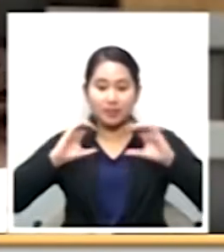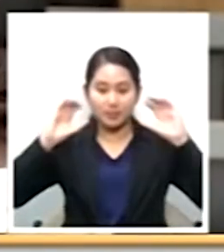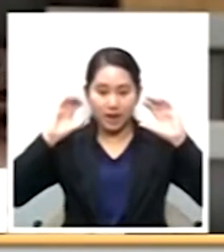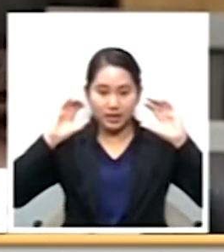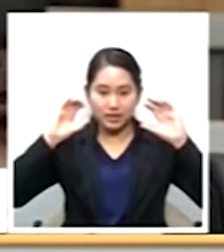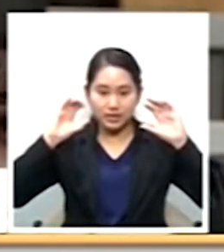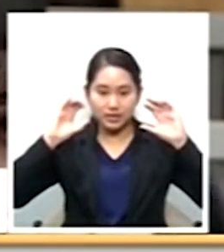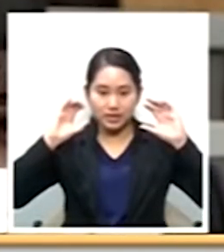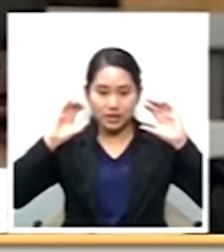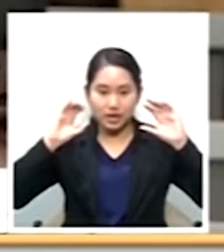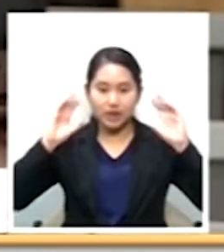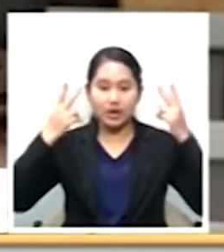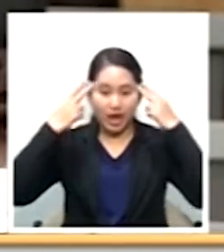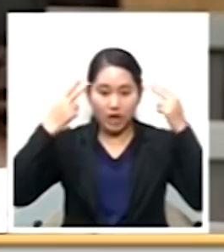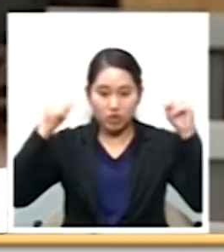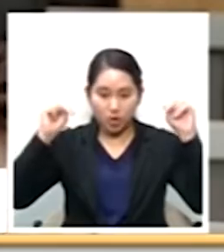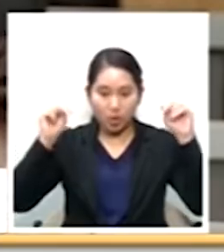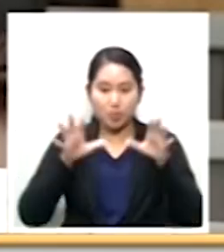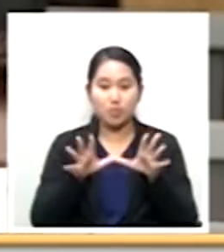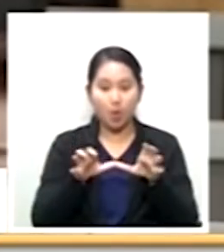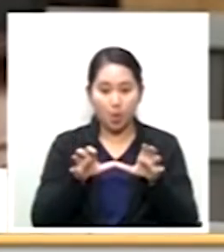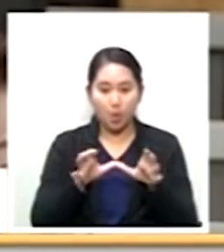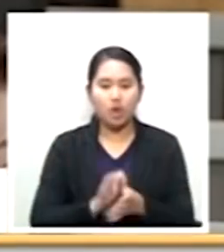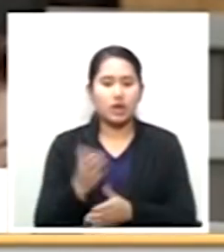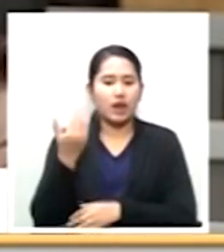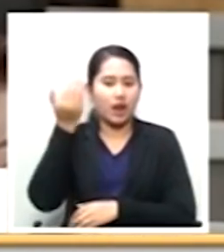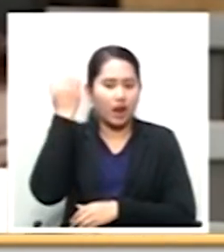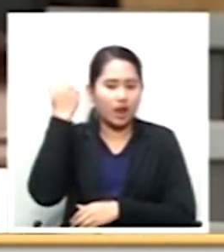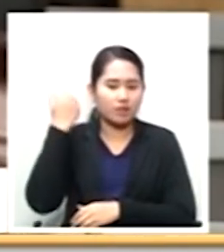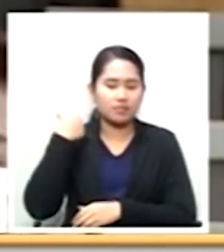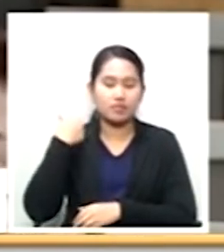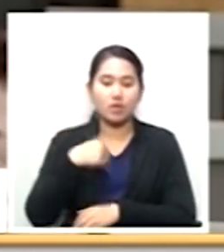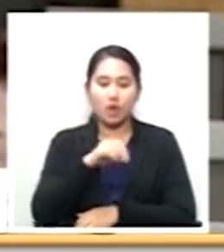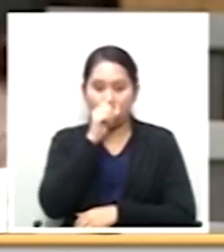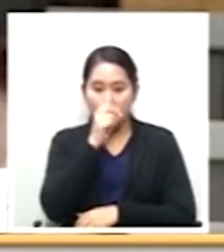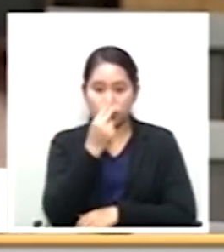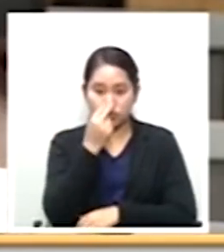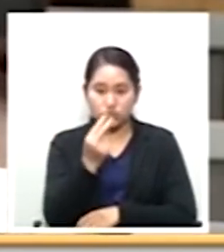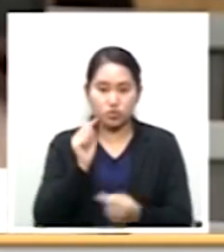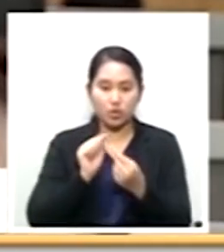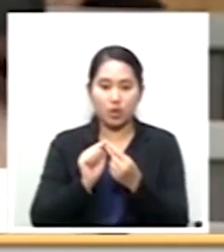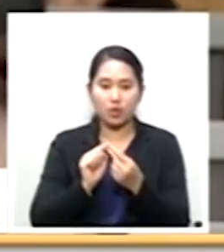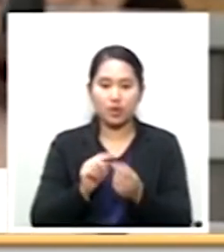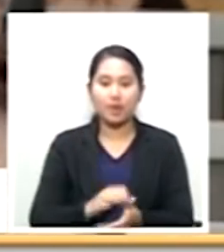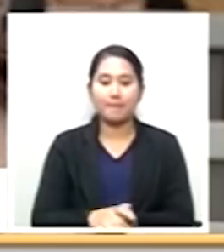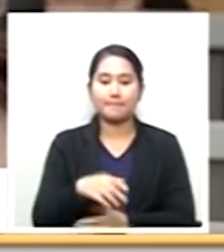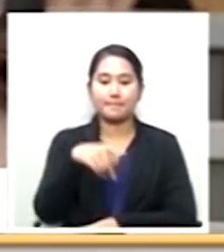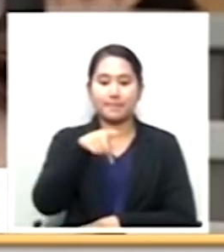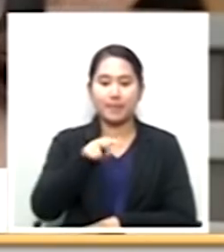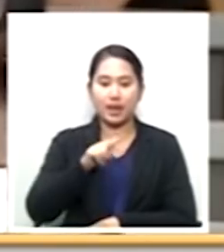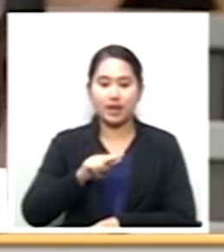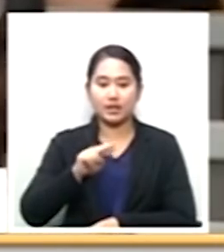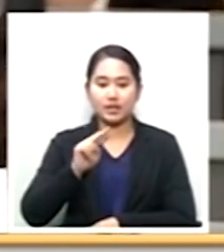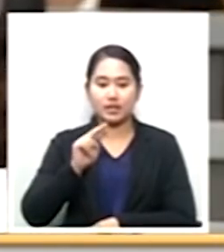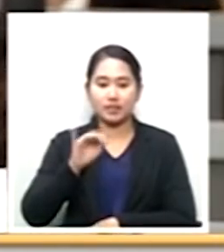วัตรมีการแก้ไขกฎหมายตอนนั้นสังเกตให้ดีนะครับทำเป็นพระราชบัญญัติกำหนดให้มีหน่วยบัญชา